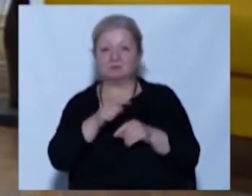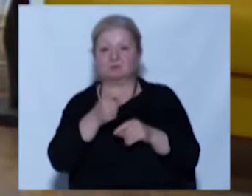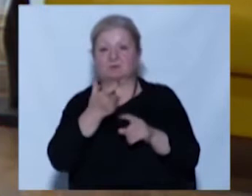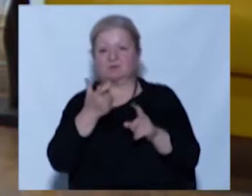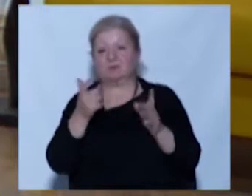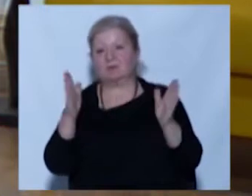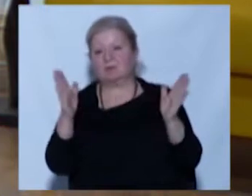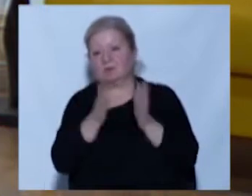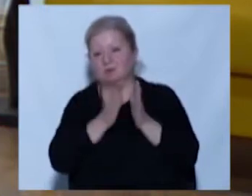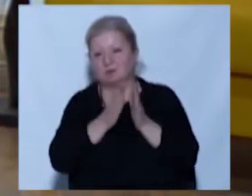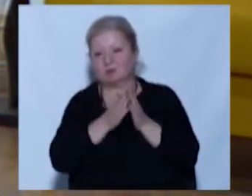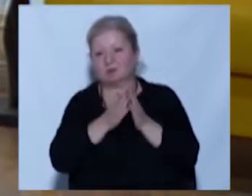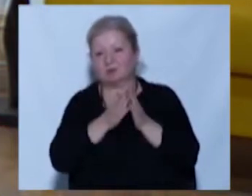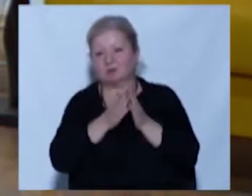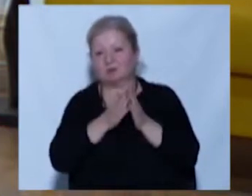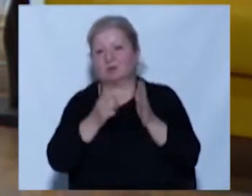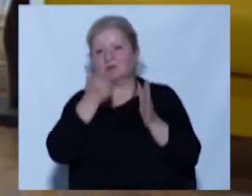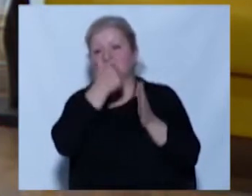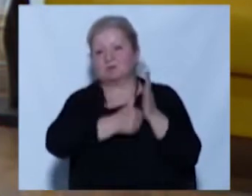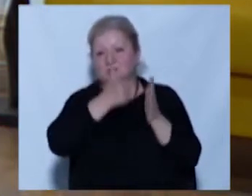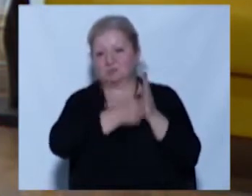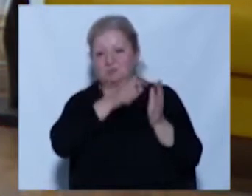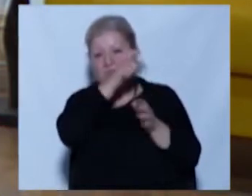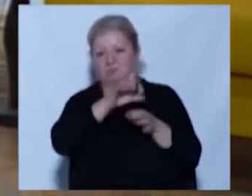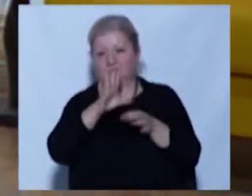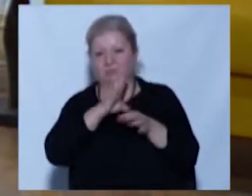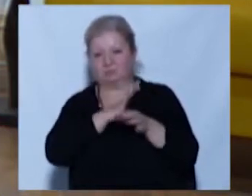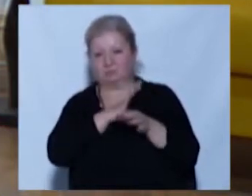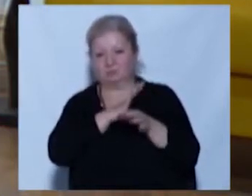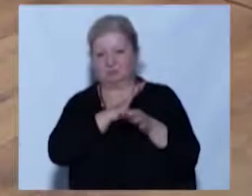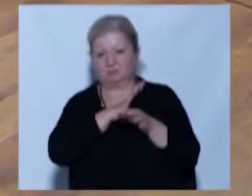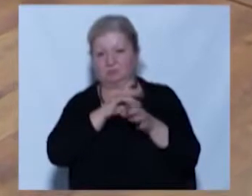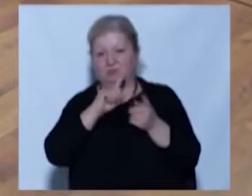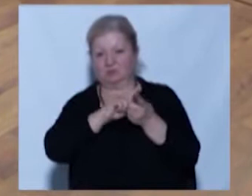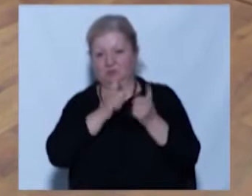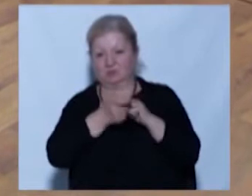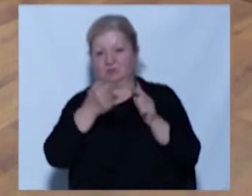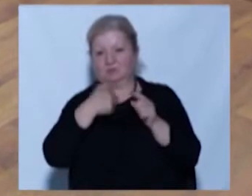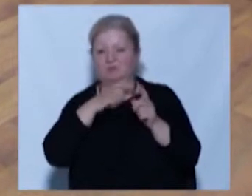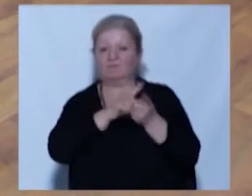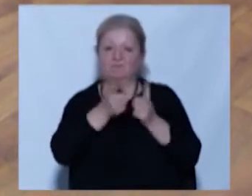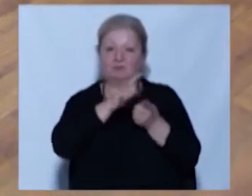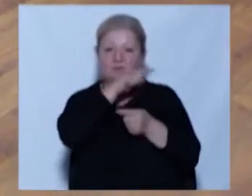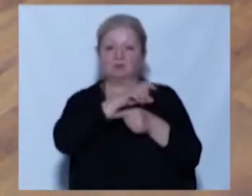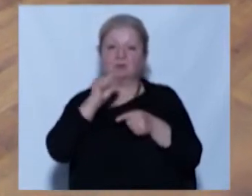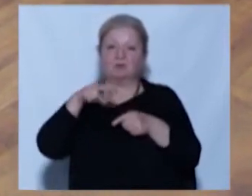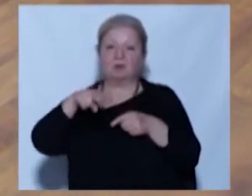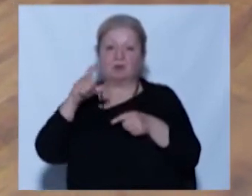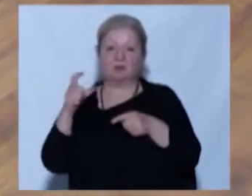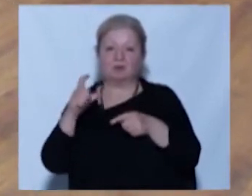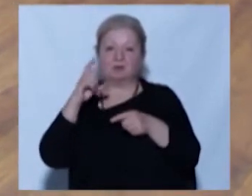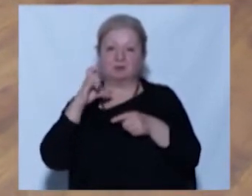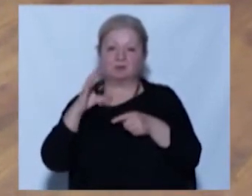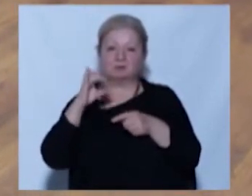მას უფრო ნაკლები შემქებელი გამოუჩნდა ჩემი სახით, ვიდრე ალექსანდრესო.